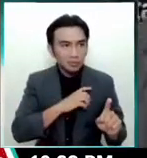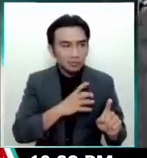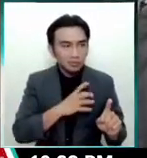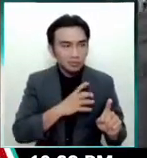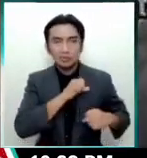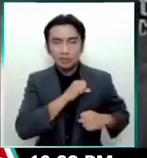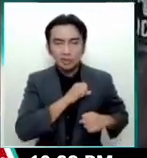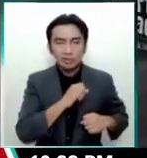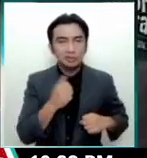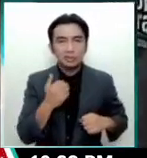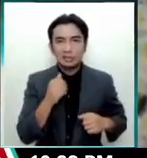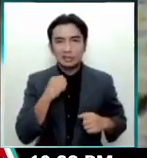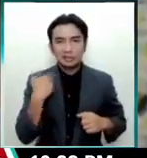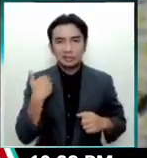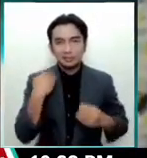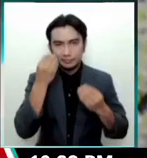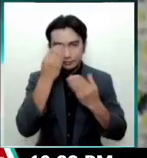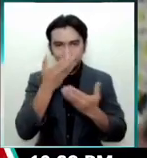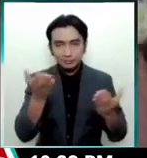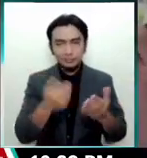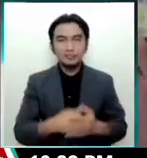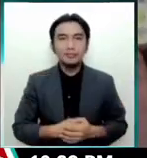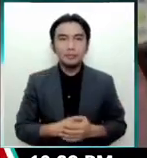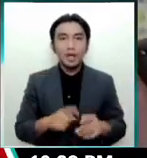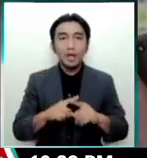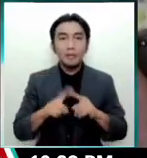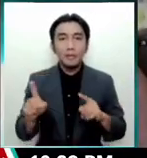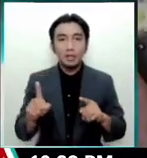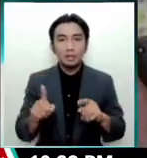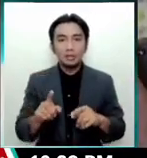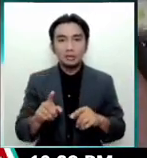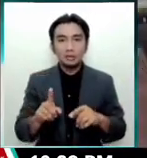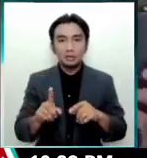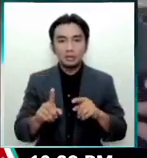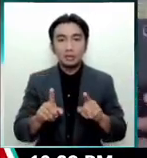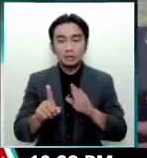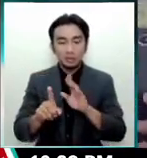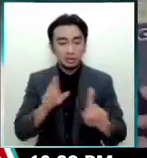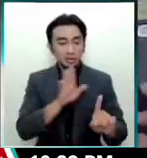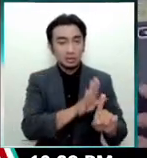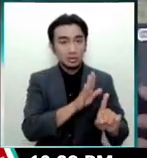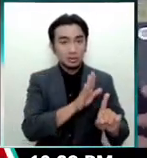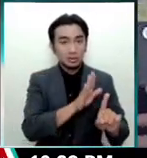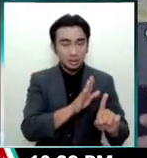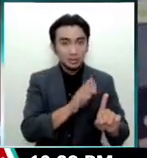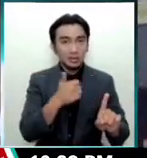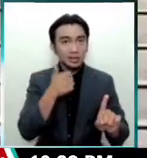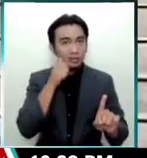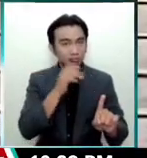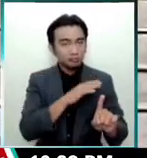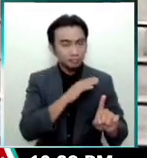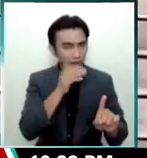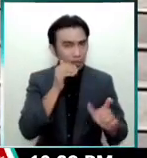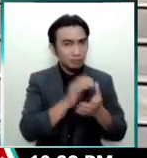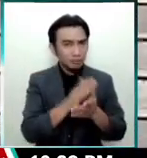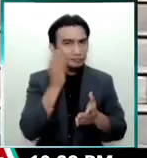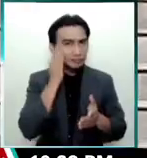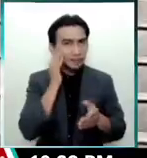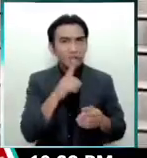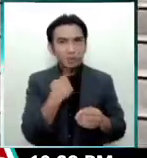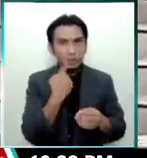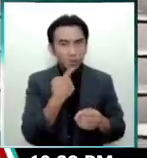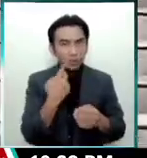nahuling suspect. Pero kilala raw ito ng byuda ni Governor Degamo. Sabi ni Remulla, 2-3 mastermind pa